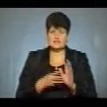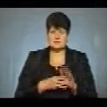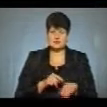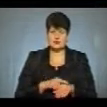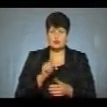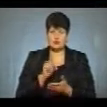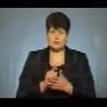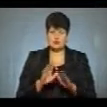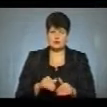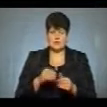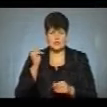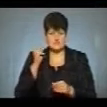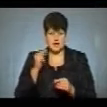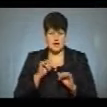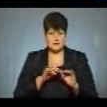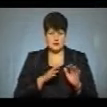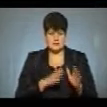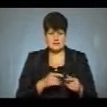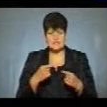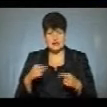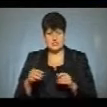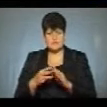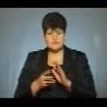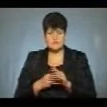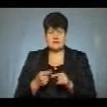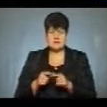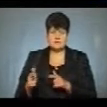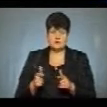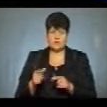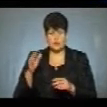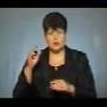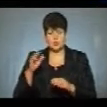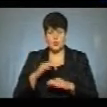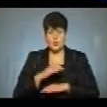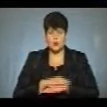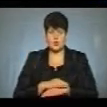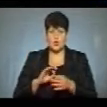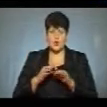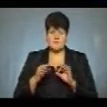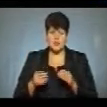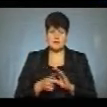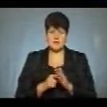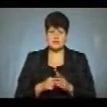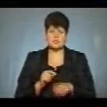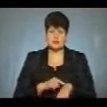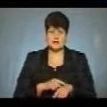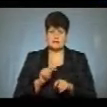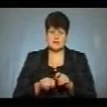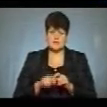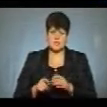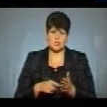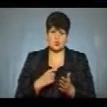обов'язково відводяться для навчального процесу. Решта 18 – це підготовка до уроків та олімпіад, класні години та перевірки зошитів.